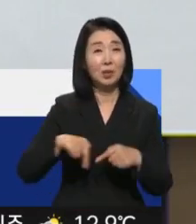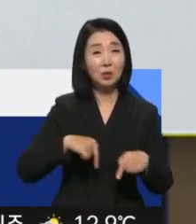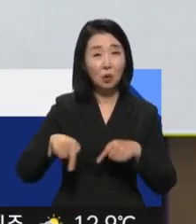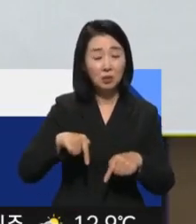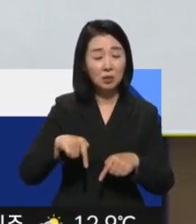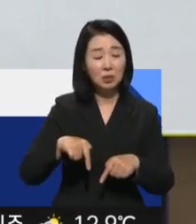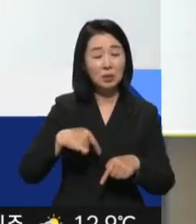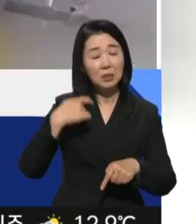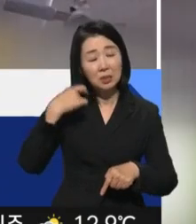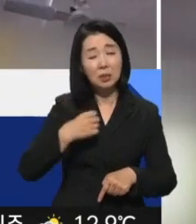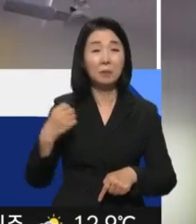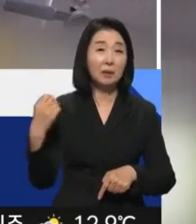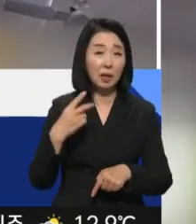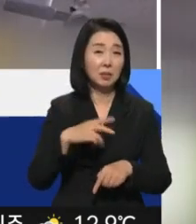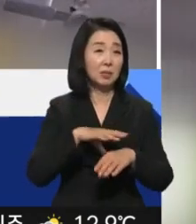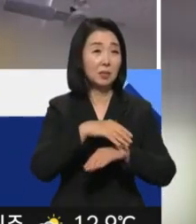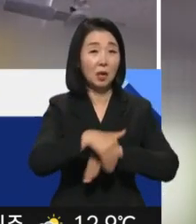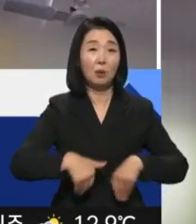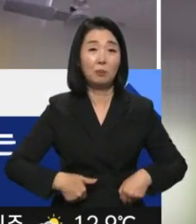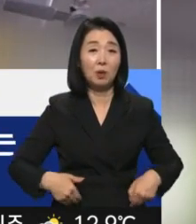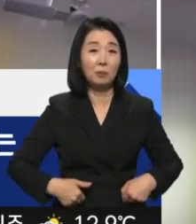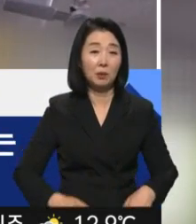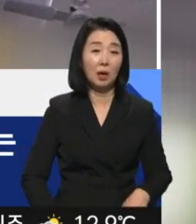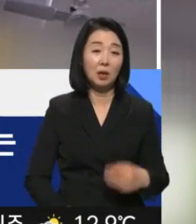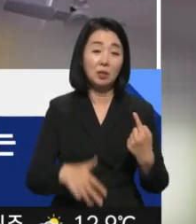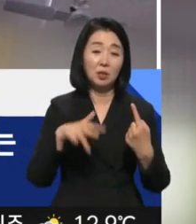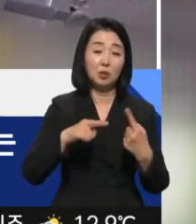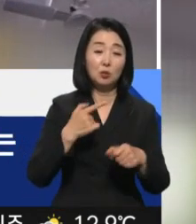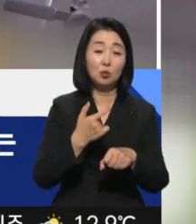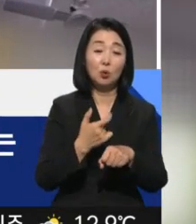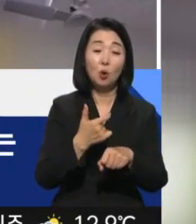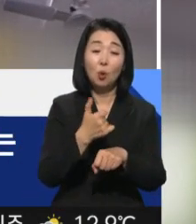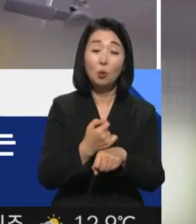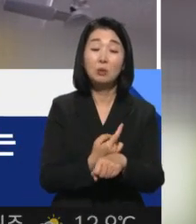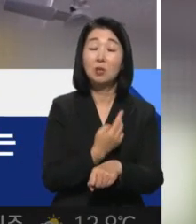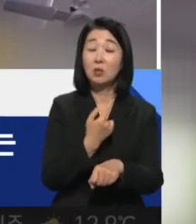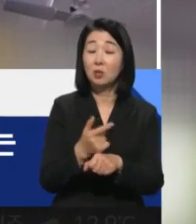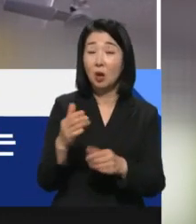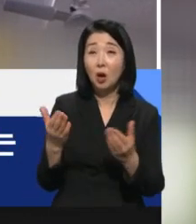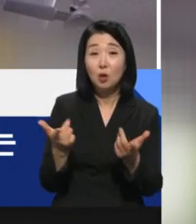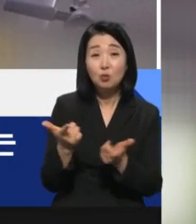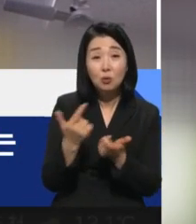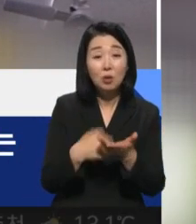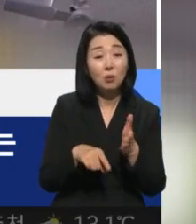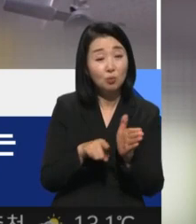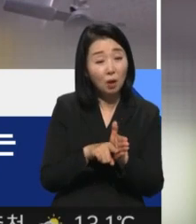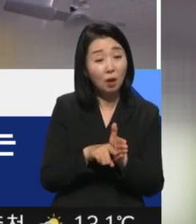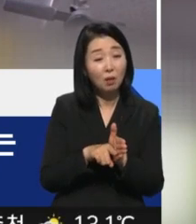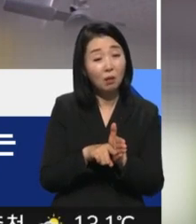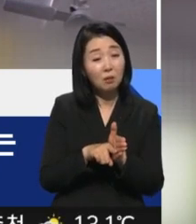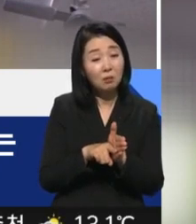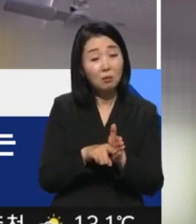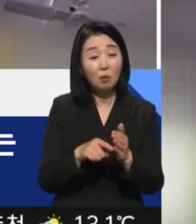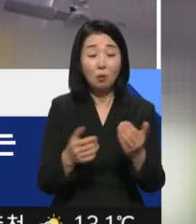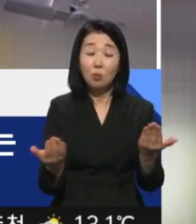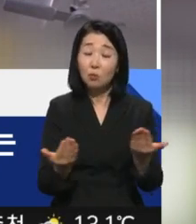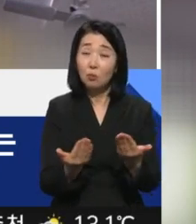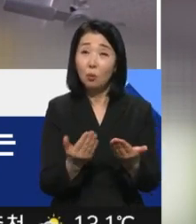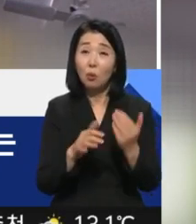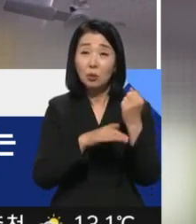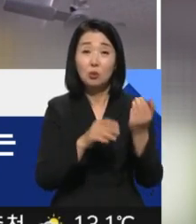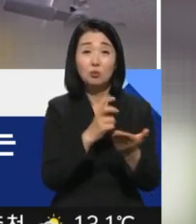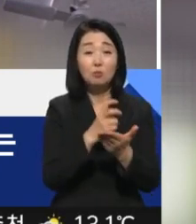동원해야 될 필요가 있다. 주 52시간 유연화를 위한 근로기준법 개정 아닌데 그것이 69시간이라는